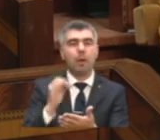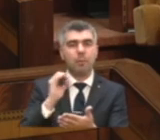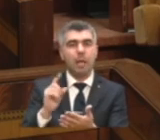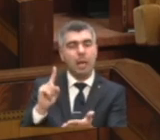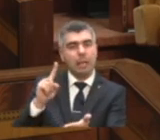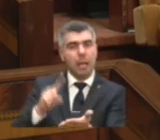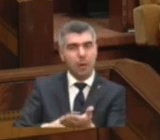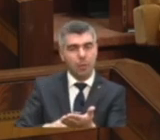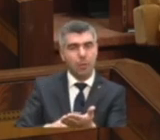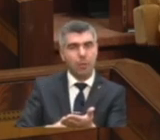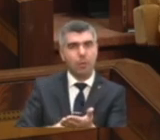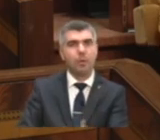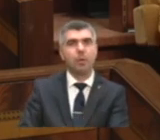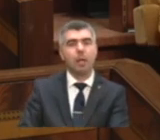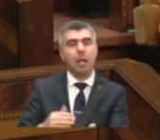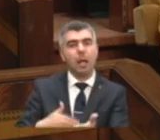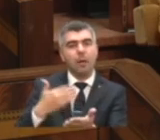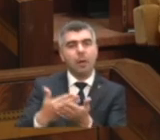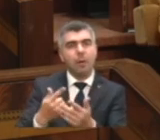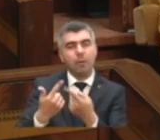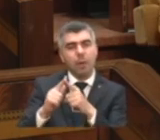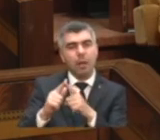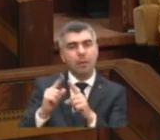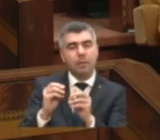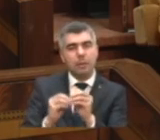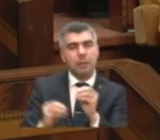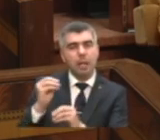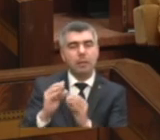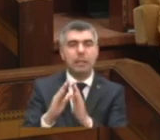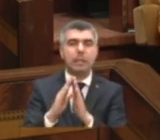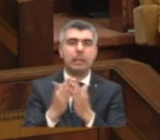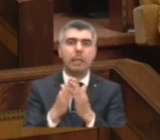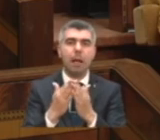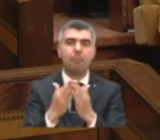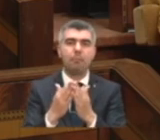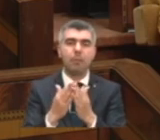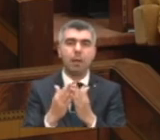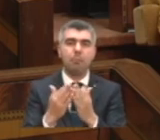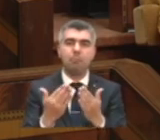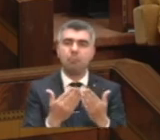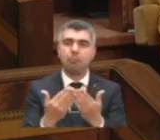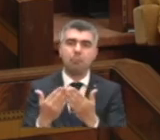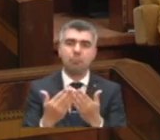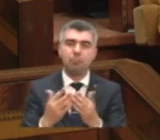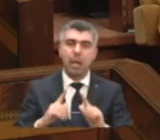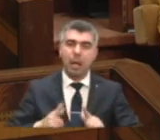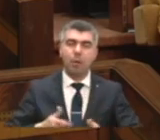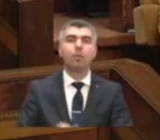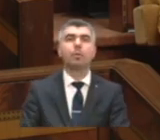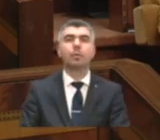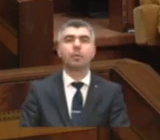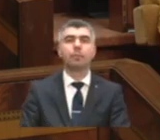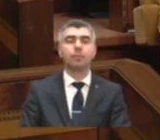والضرورية، آخرها تلويح بزيادة في الأسعار الكتب الدراسية، وما ذلك إلا استمرار